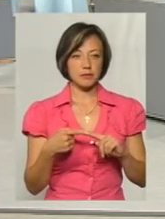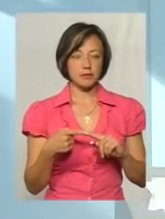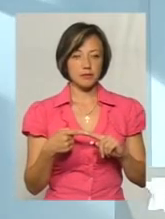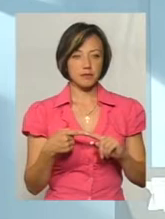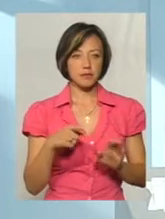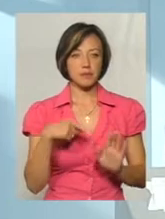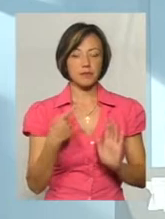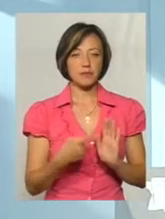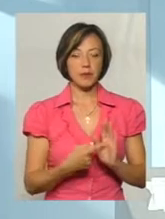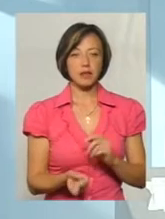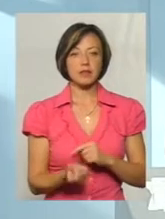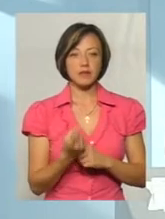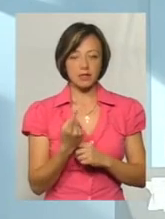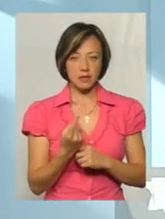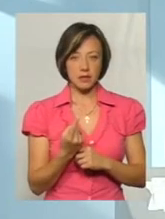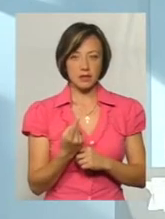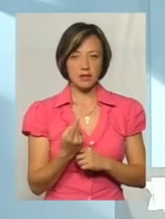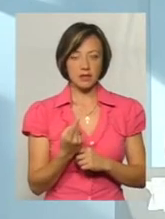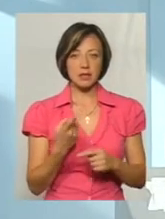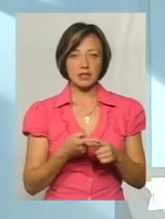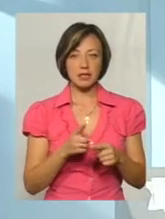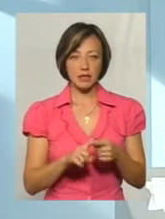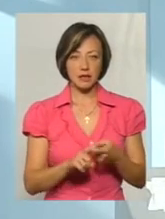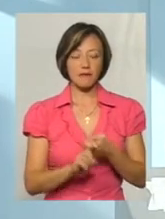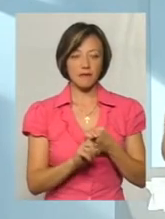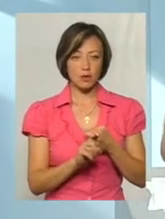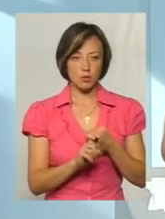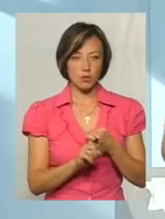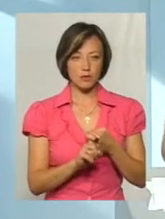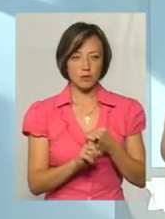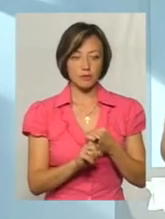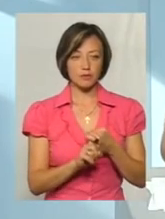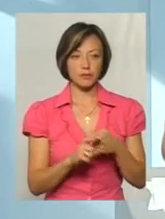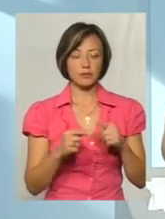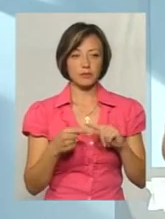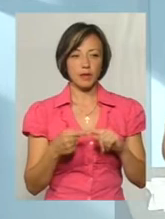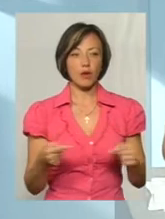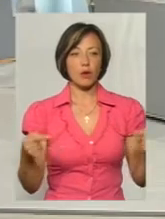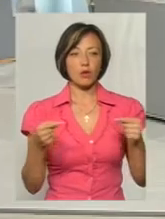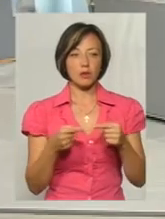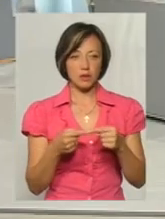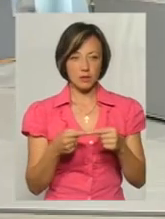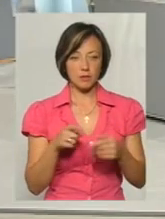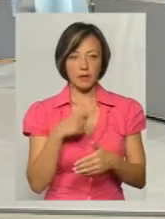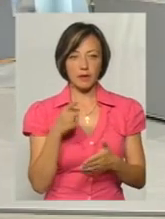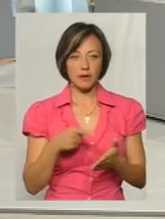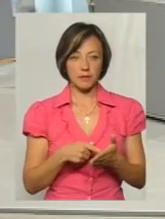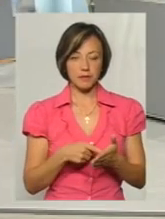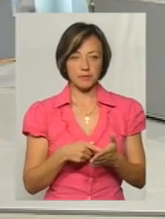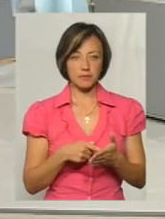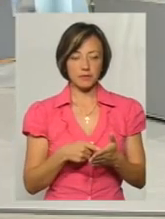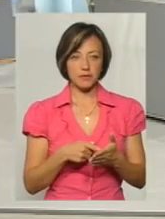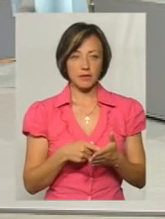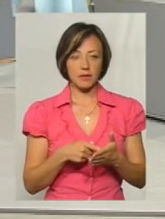перше питання, звідки взявся цей вірус? Конкретне питання.